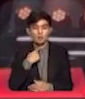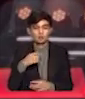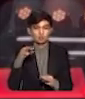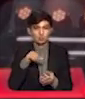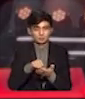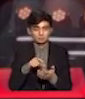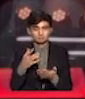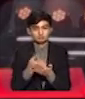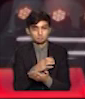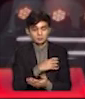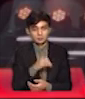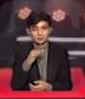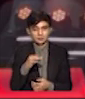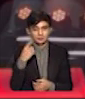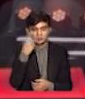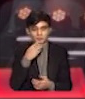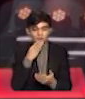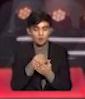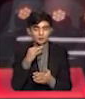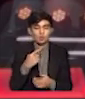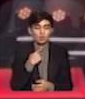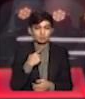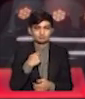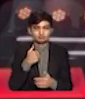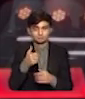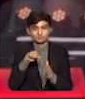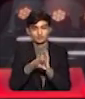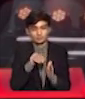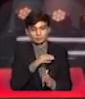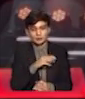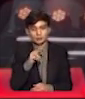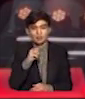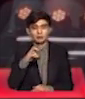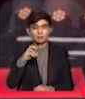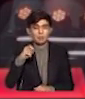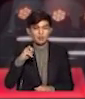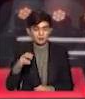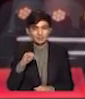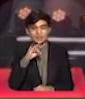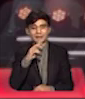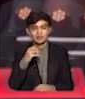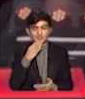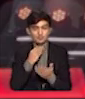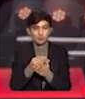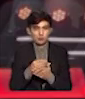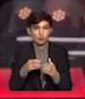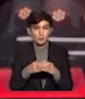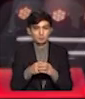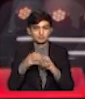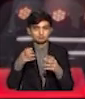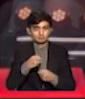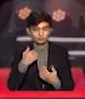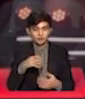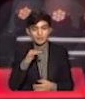таңдай қақтырды. Келісті келбеті мен мықты дауысын жоғары бағалаған Данбаланның өзі Индираны командасына тартып алды.